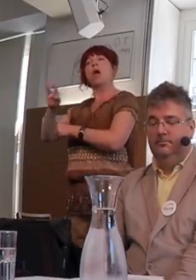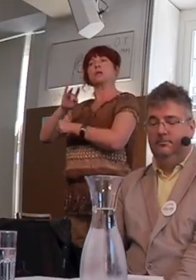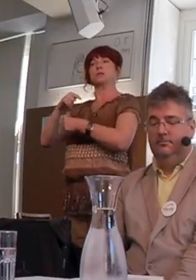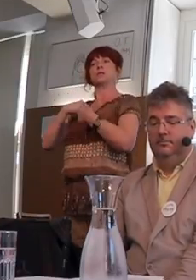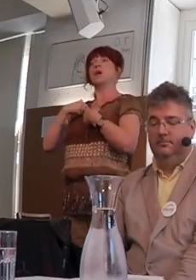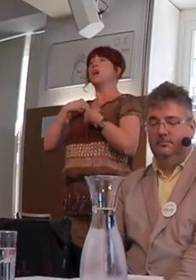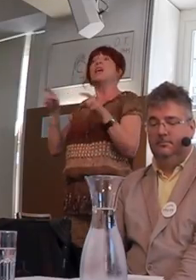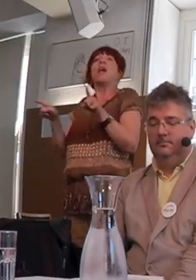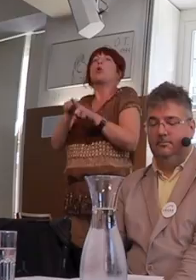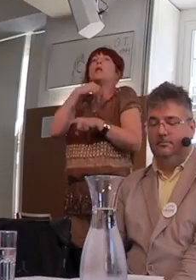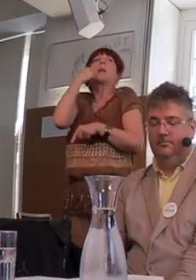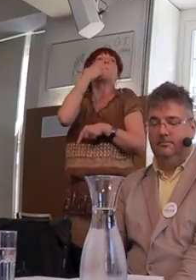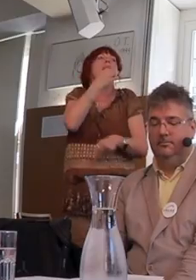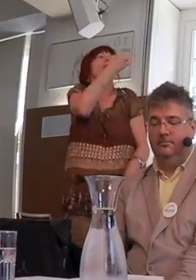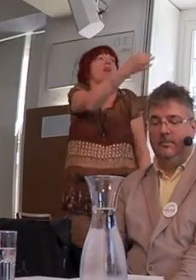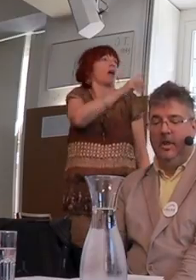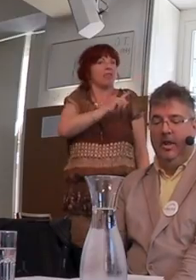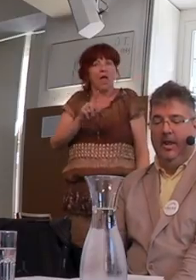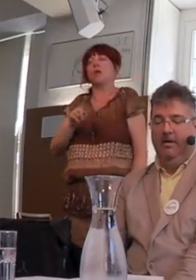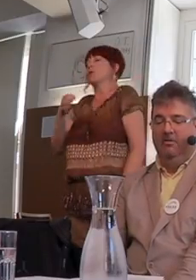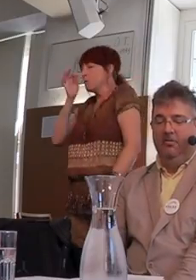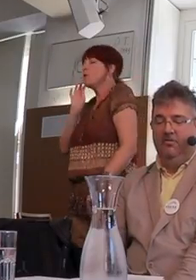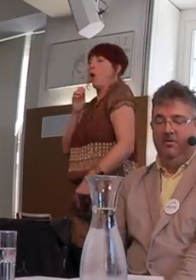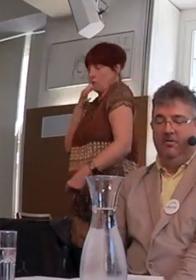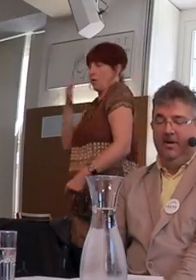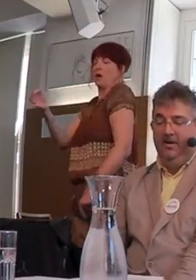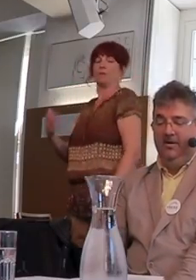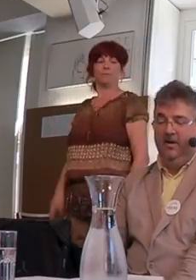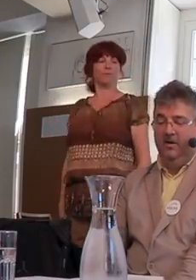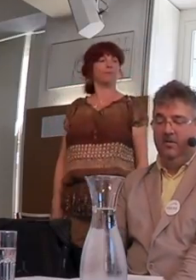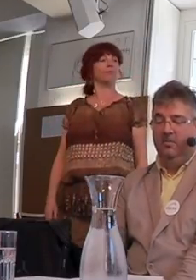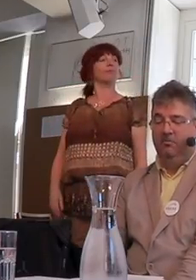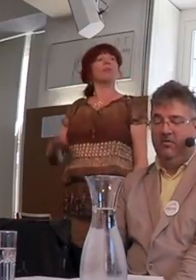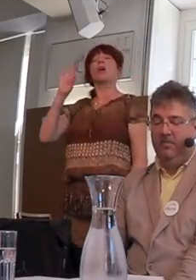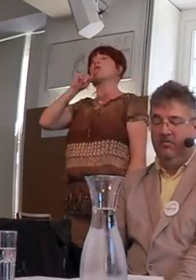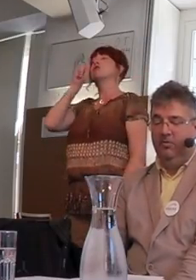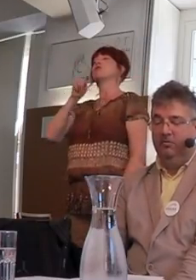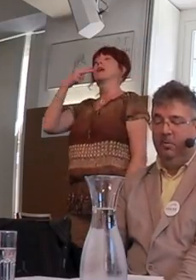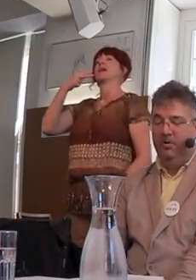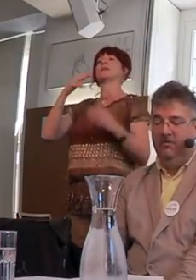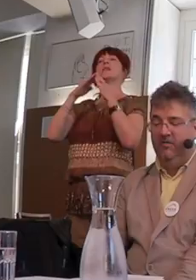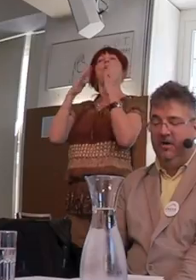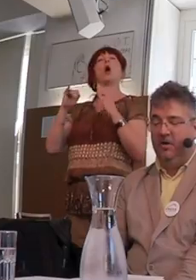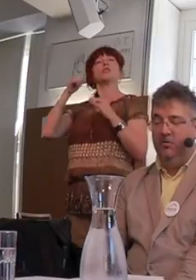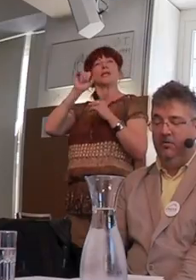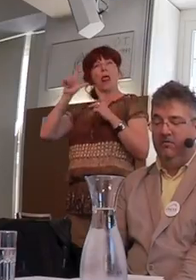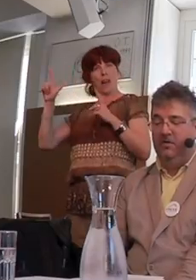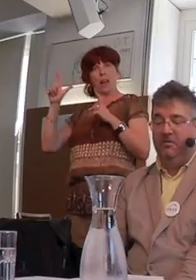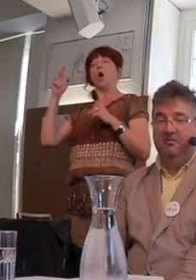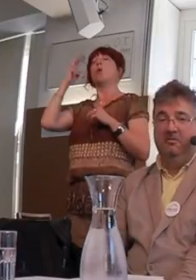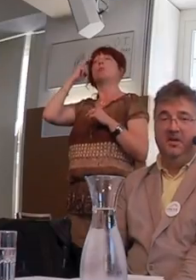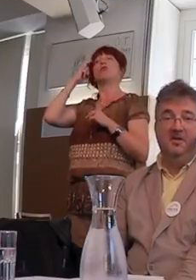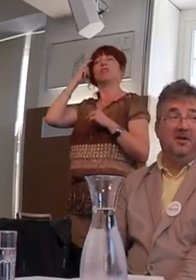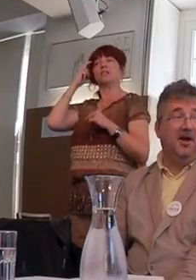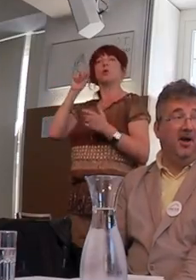nicht lauter Männer. Fritz Hausjell, Professor am Institut für Publizistik an der